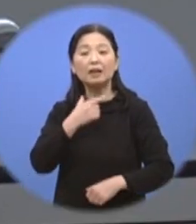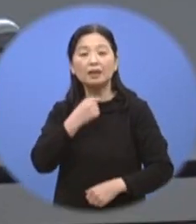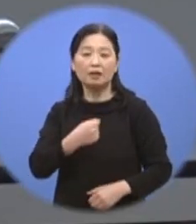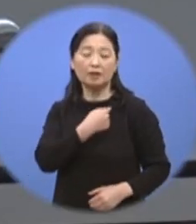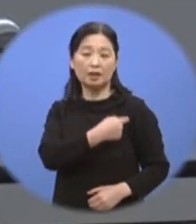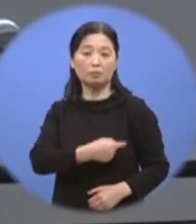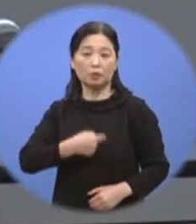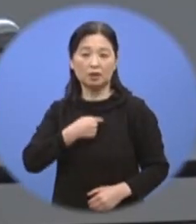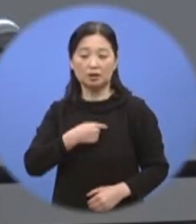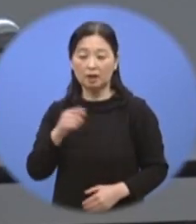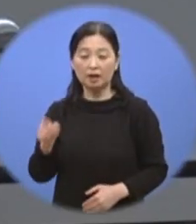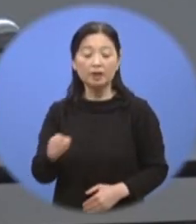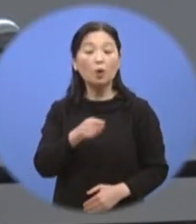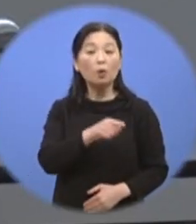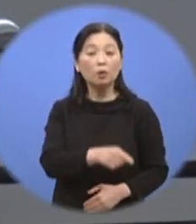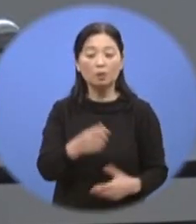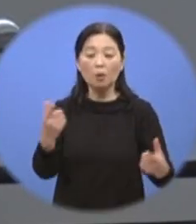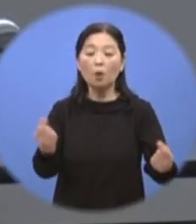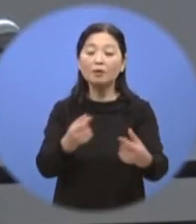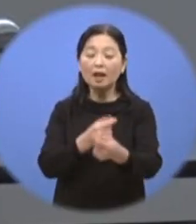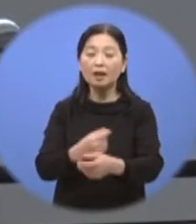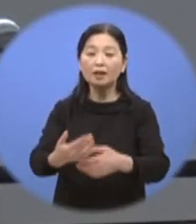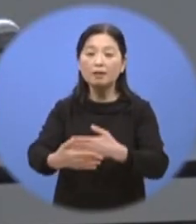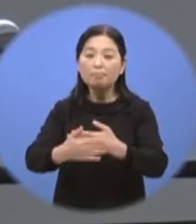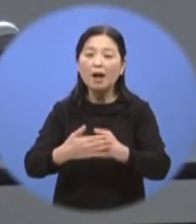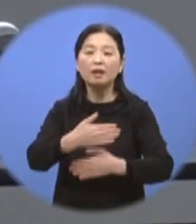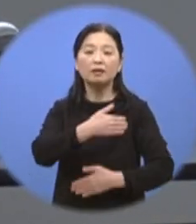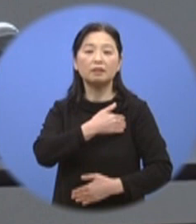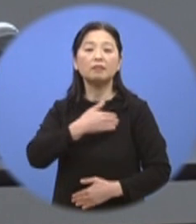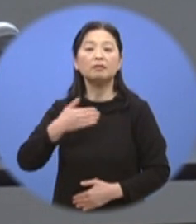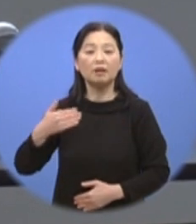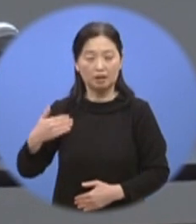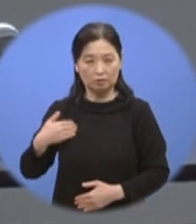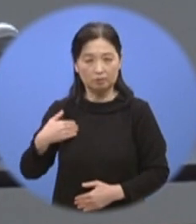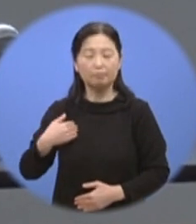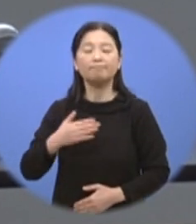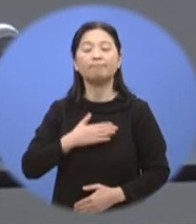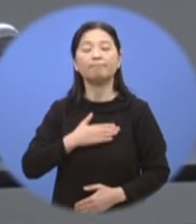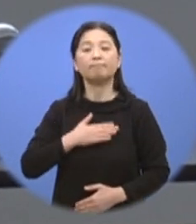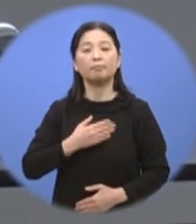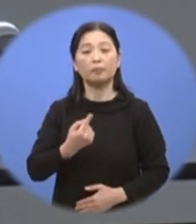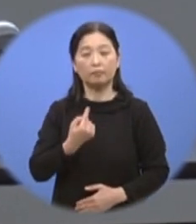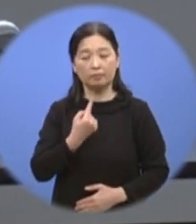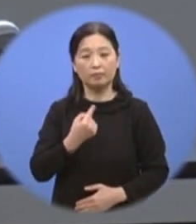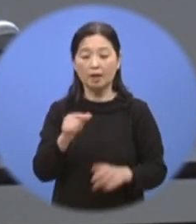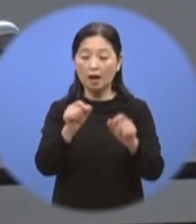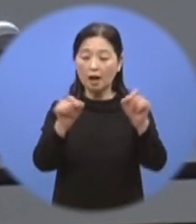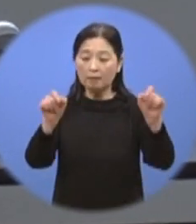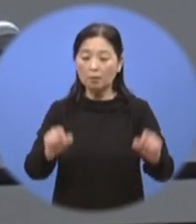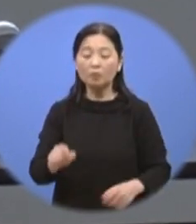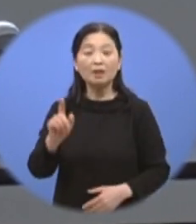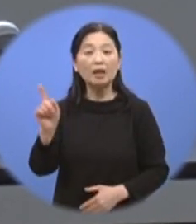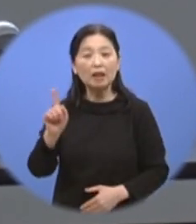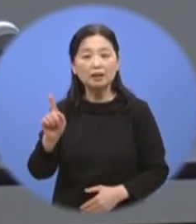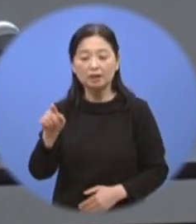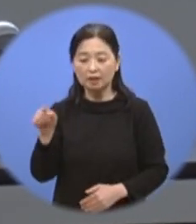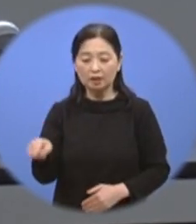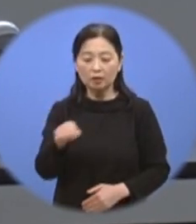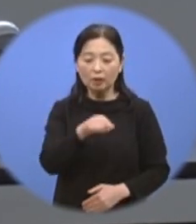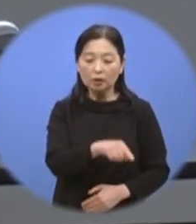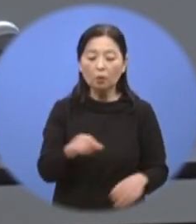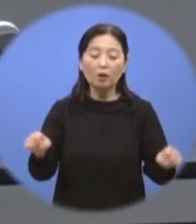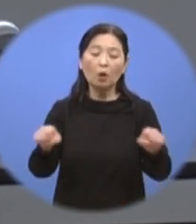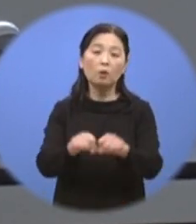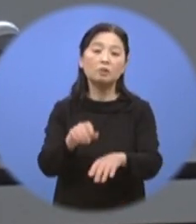両方とも補完性があるニーズを持っているというのを我々は認識しています。問題はこれをどういうふうにつなぎ込んでいくの